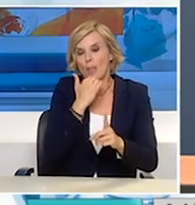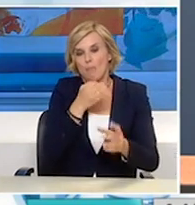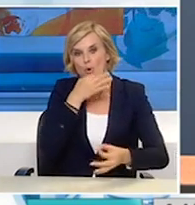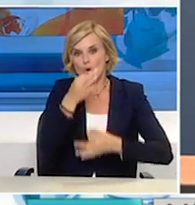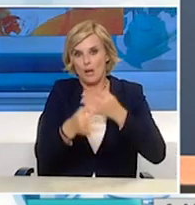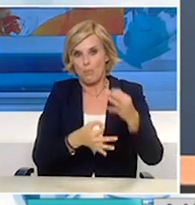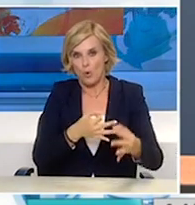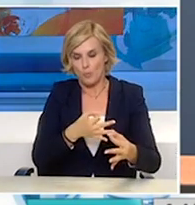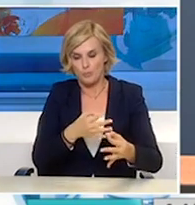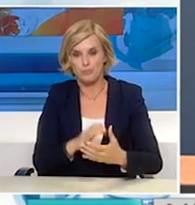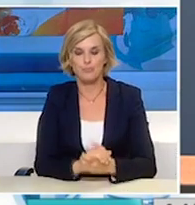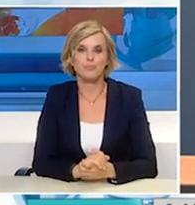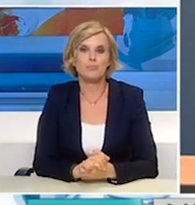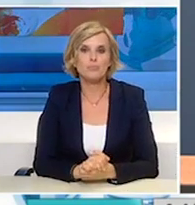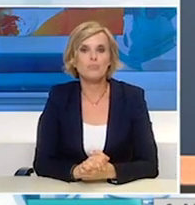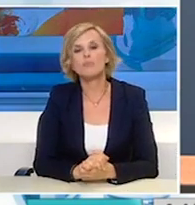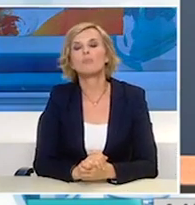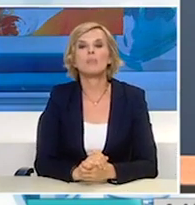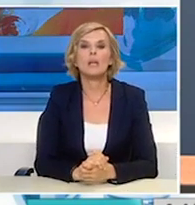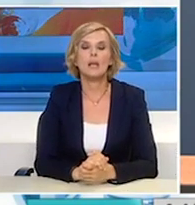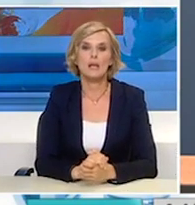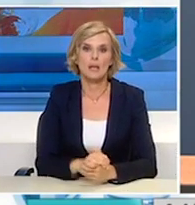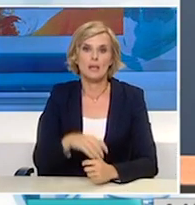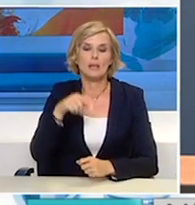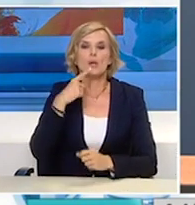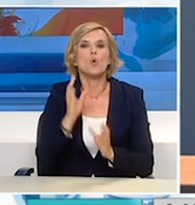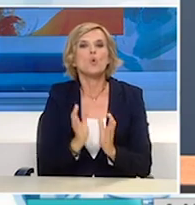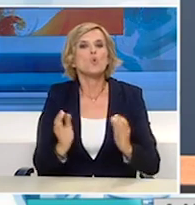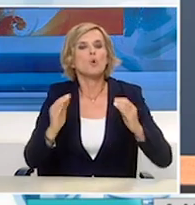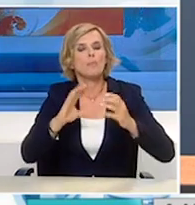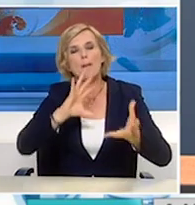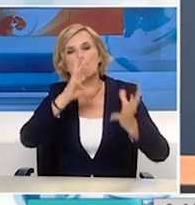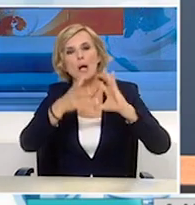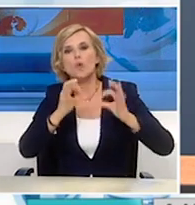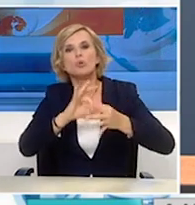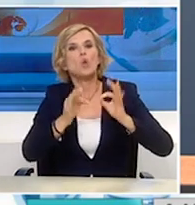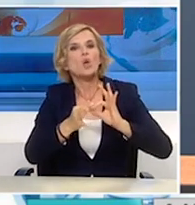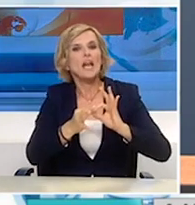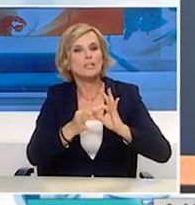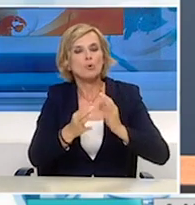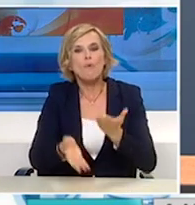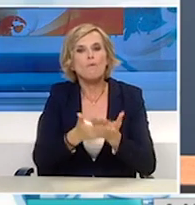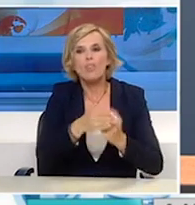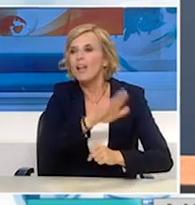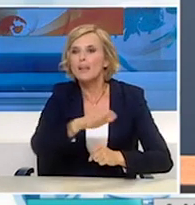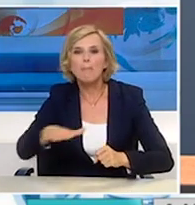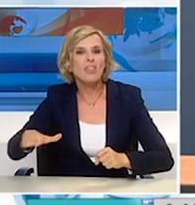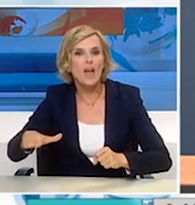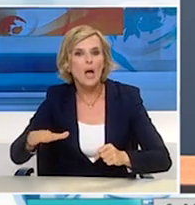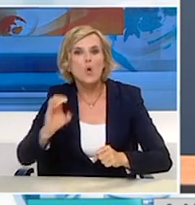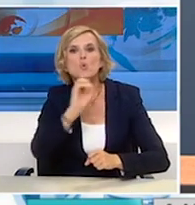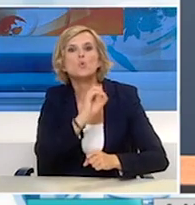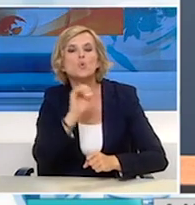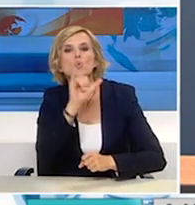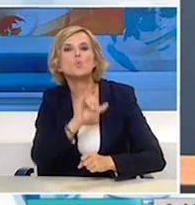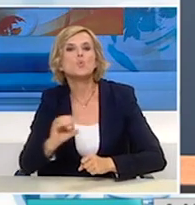Η UNICEF σε πρόσφατες δηλώσεις της σχετικά με την επαναλειτουργία των σχολείων συνέστησε να συνεξετάζουν οι αρχές, η